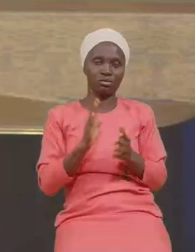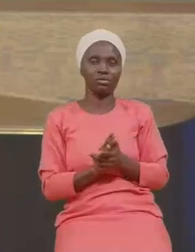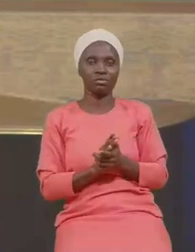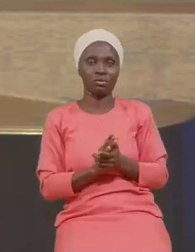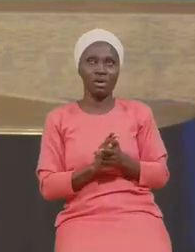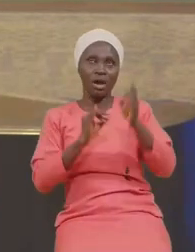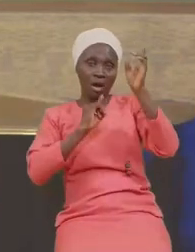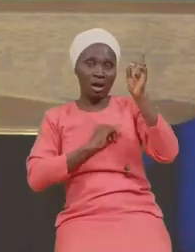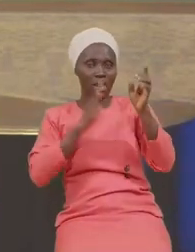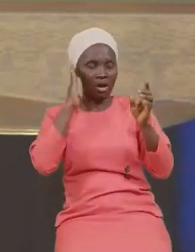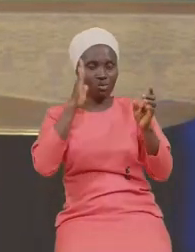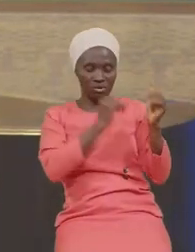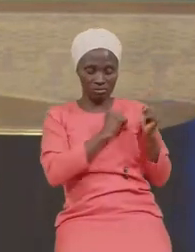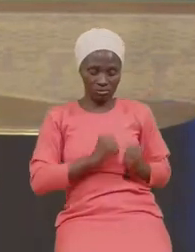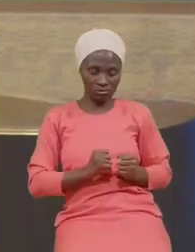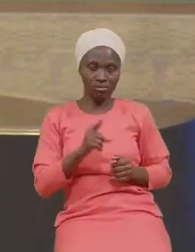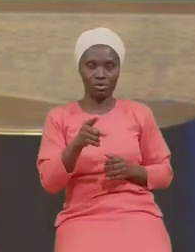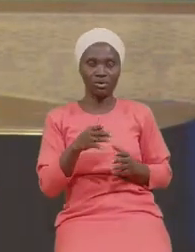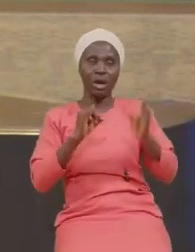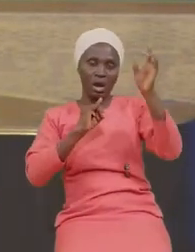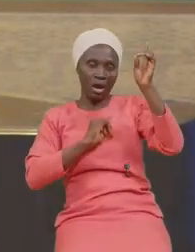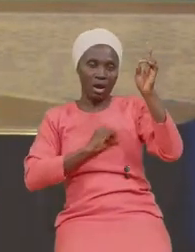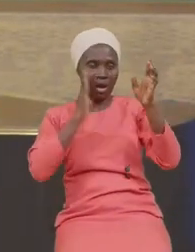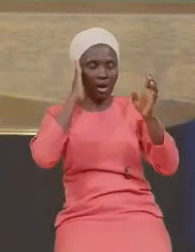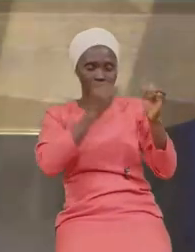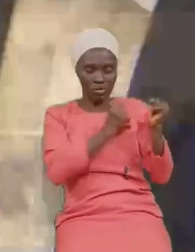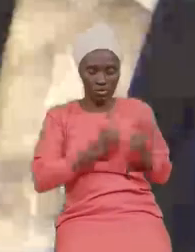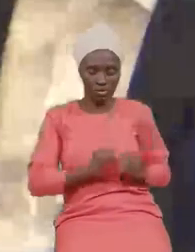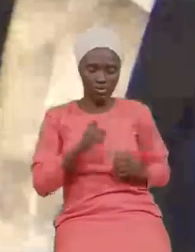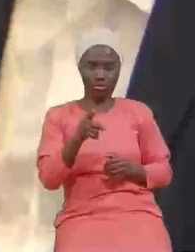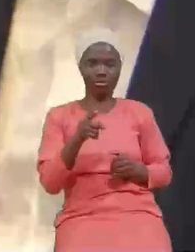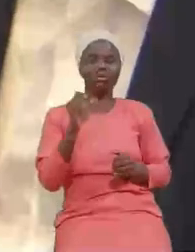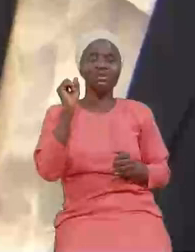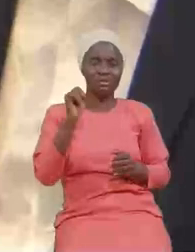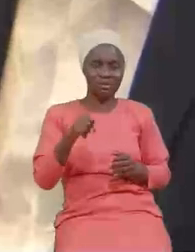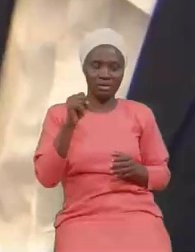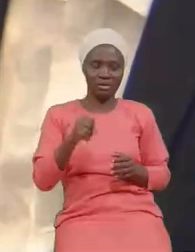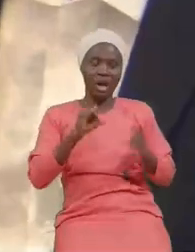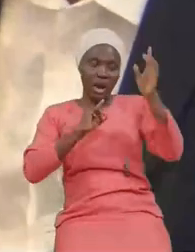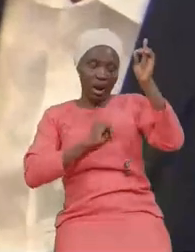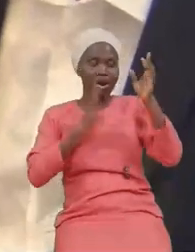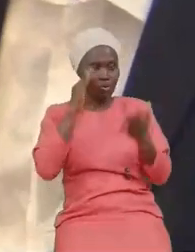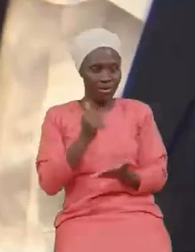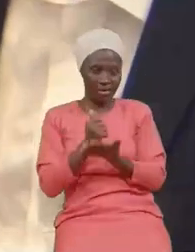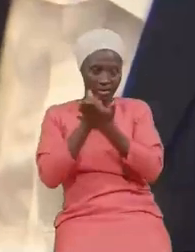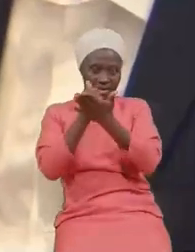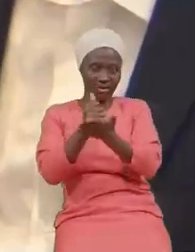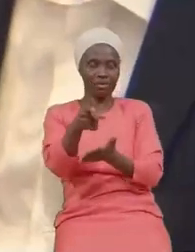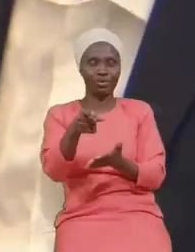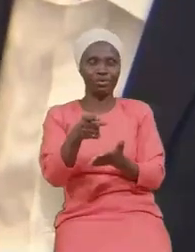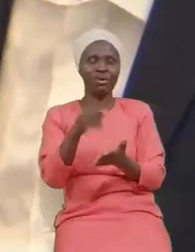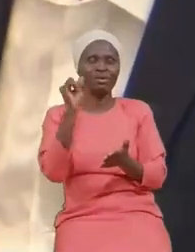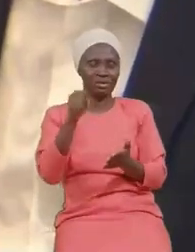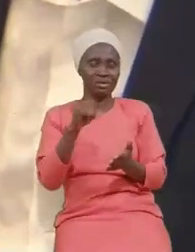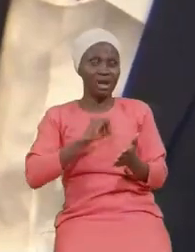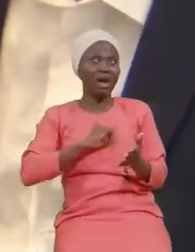te fortifie je te fortifie je viens à ton secours je te